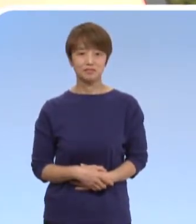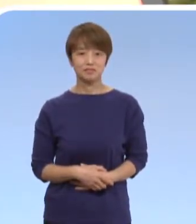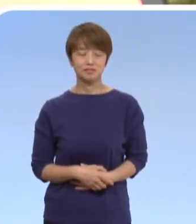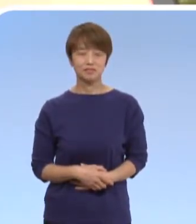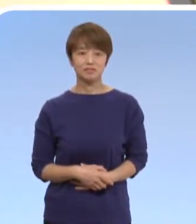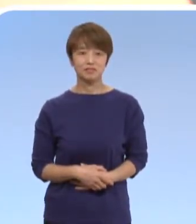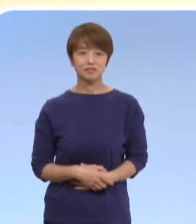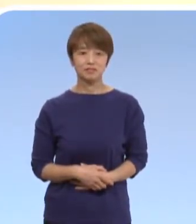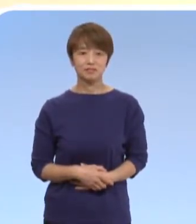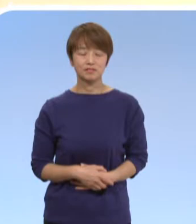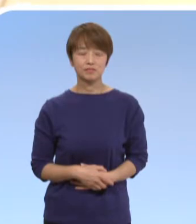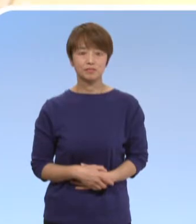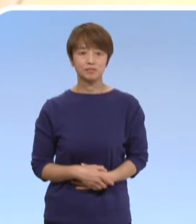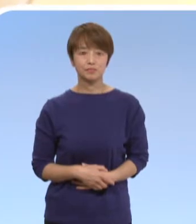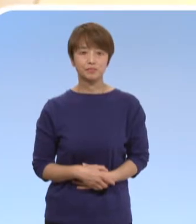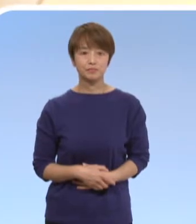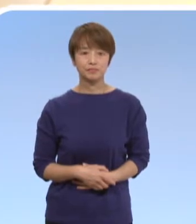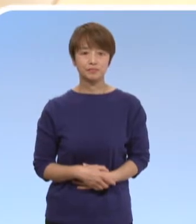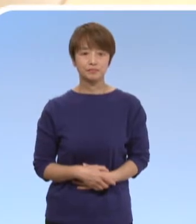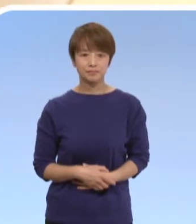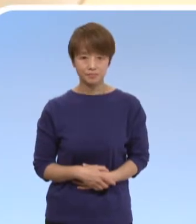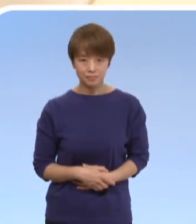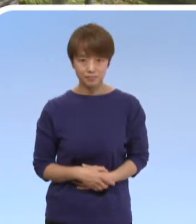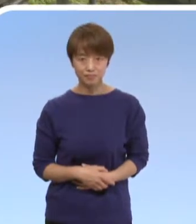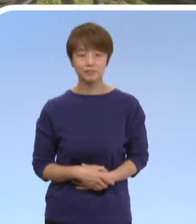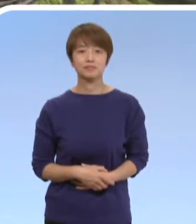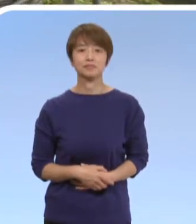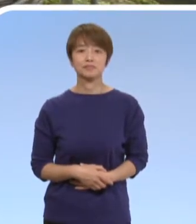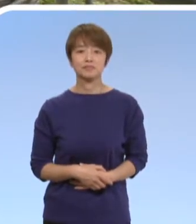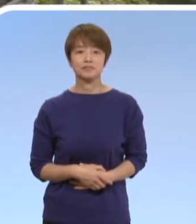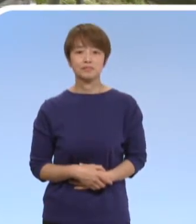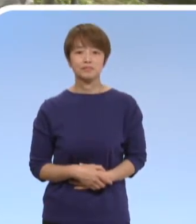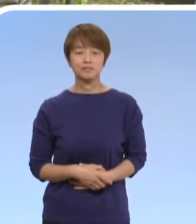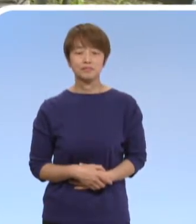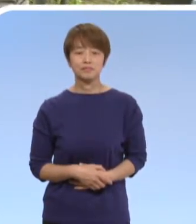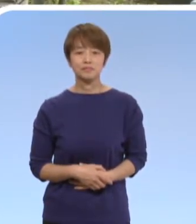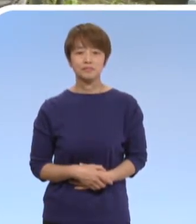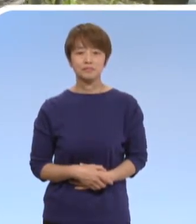あー出ました出ました、あーもう湯気が、